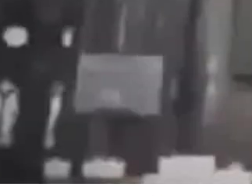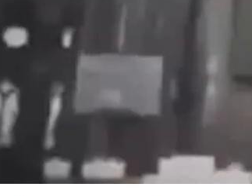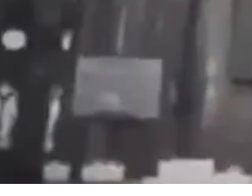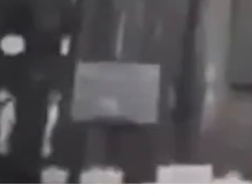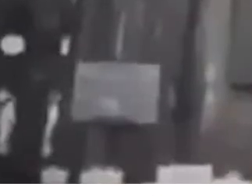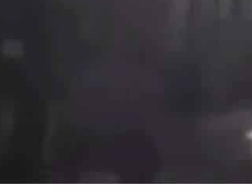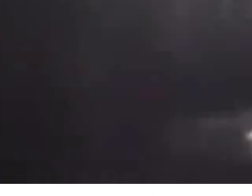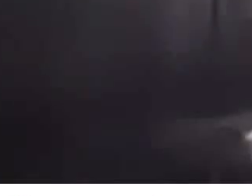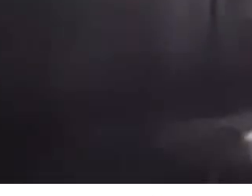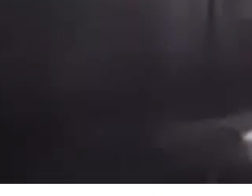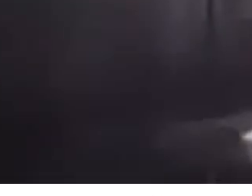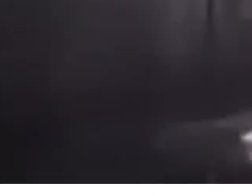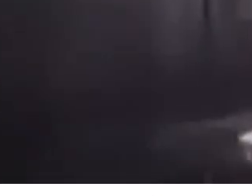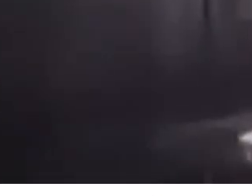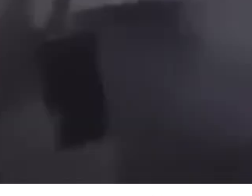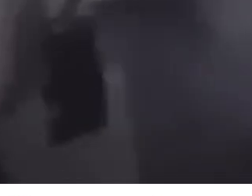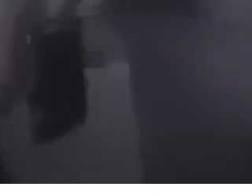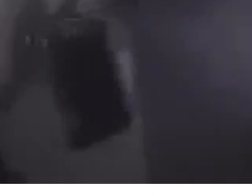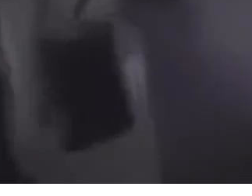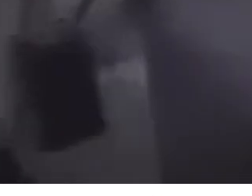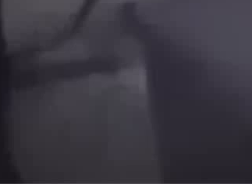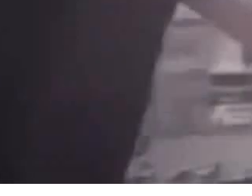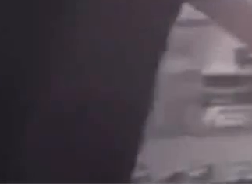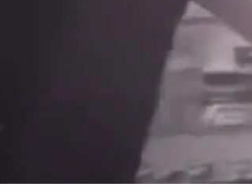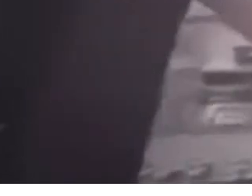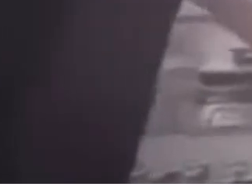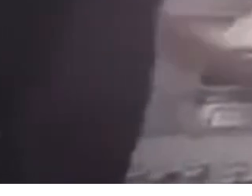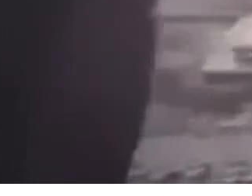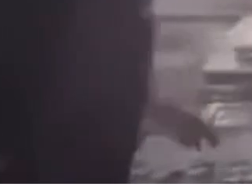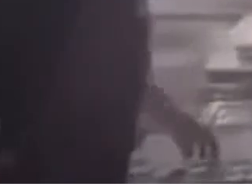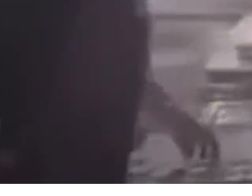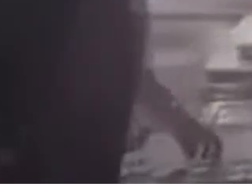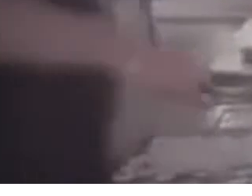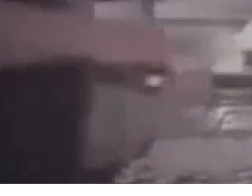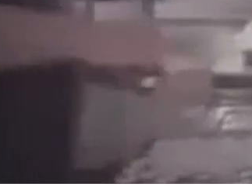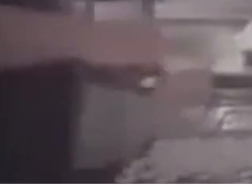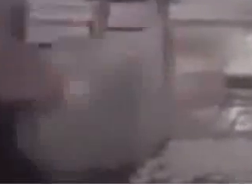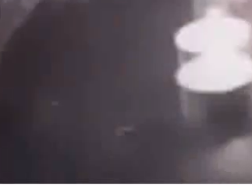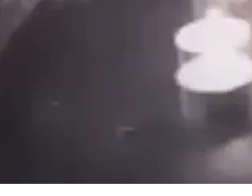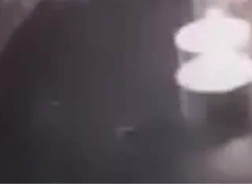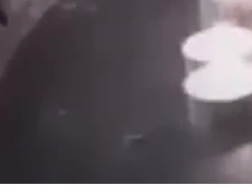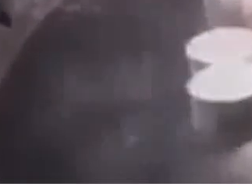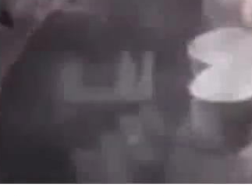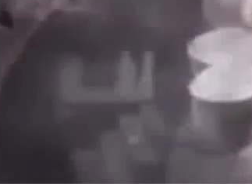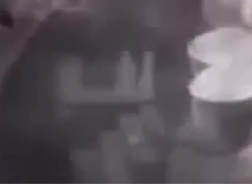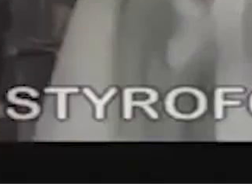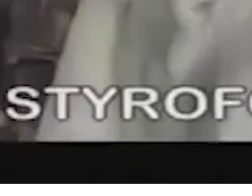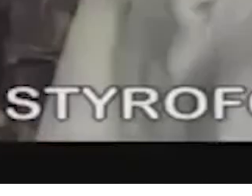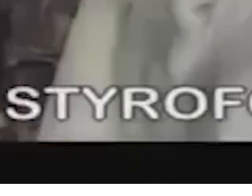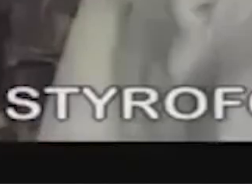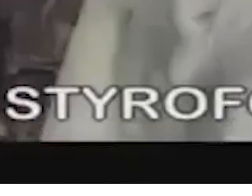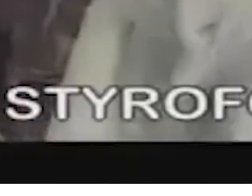na. Luluhuran mo yan. Makonsyensya ka. Bawal ng Diyos yan. Nasa banal na kasulatan.